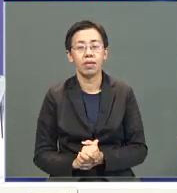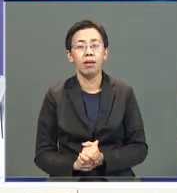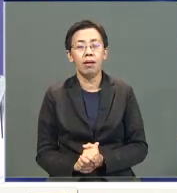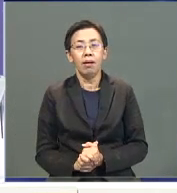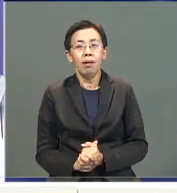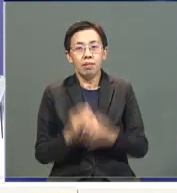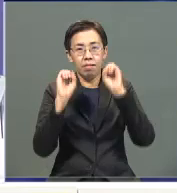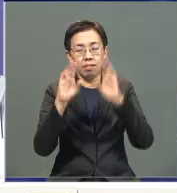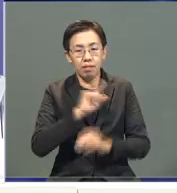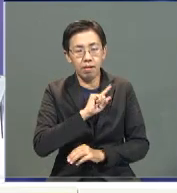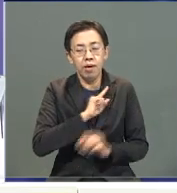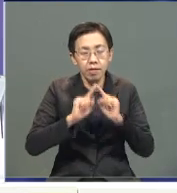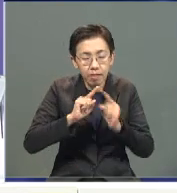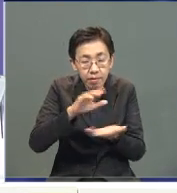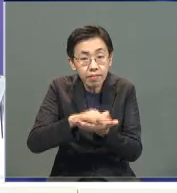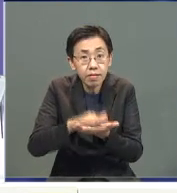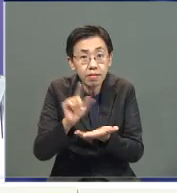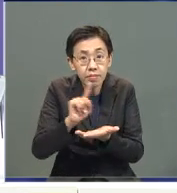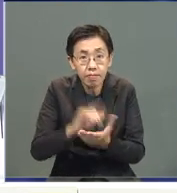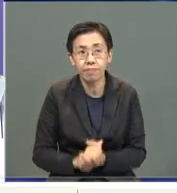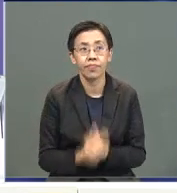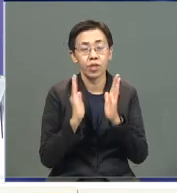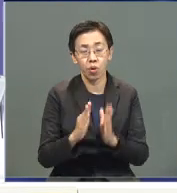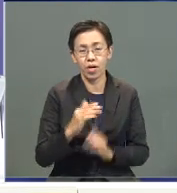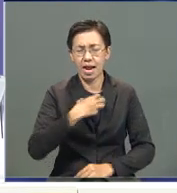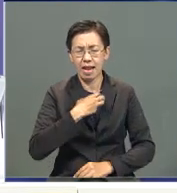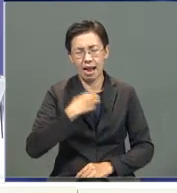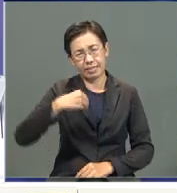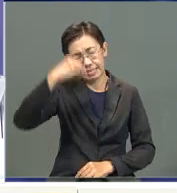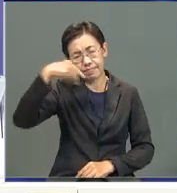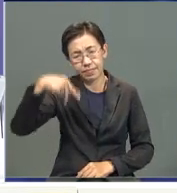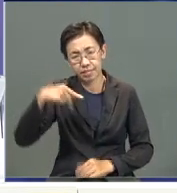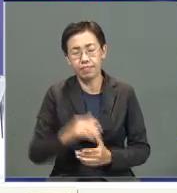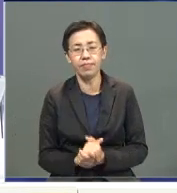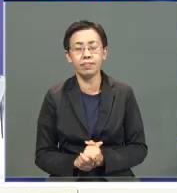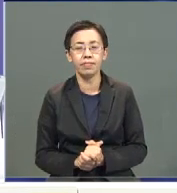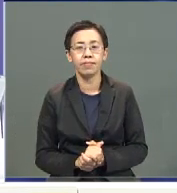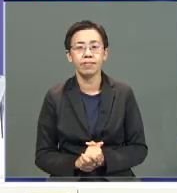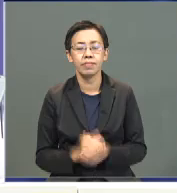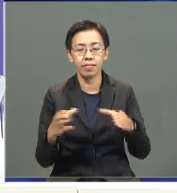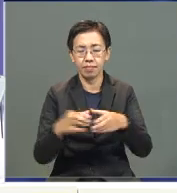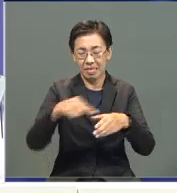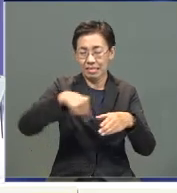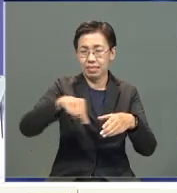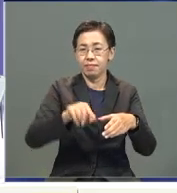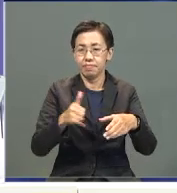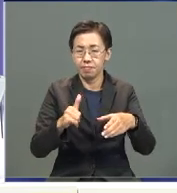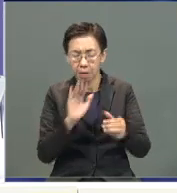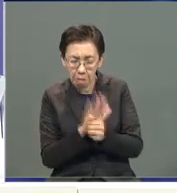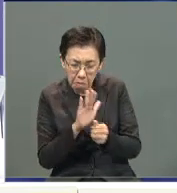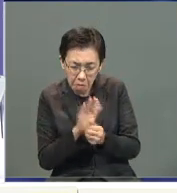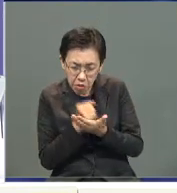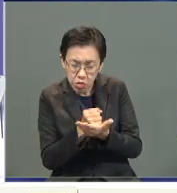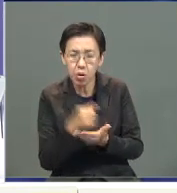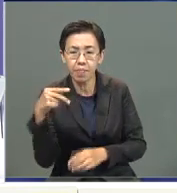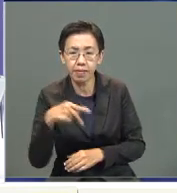เริ่มออกแบบร่วมกับทางโรงเรียนว่าเด็กที่มีความต้องการพิเศษเด็กกลุ่มที่มีความจำเป็นที่จะต้องอาจจะต้องมีการสนับสนุน